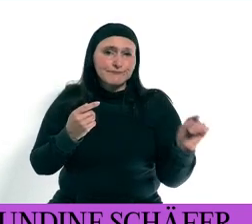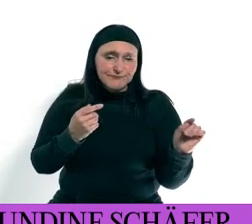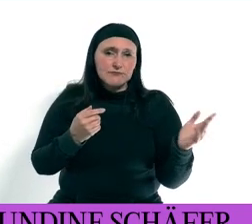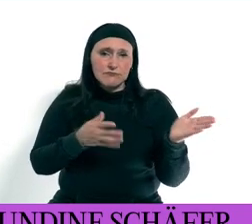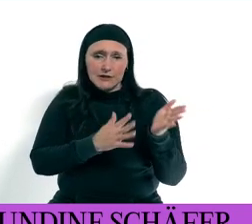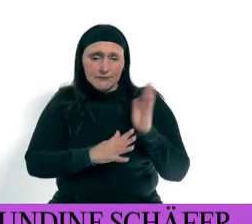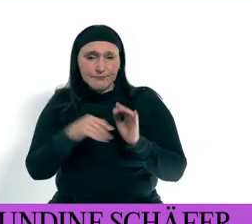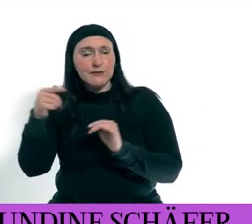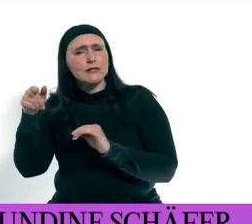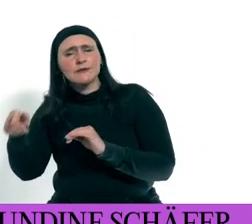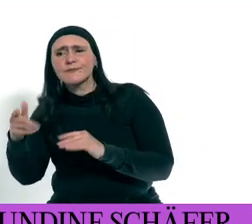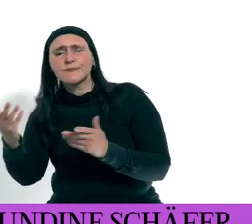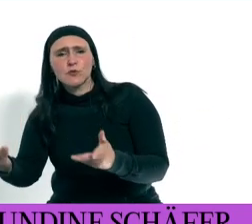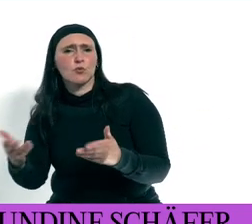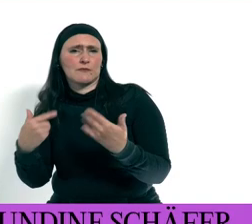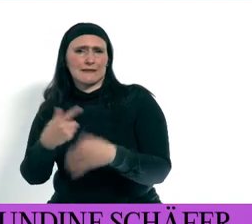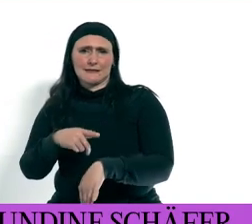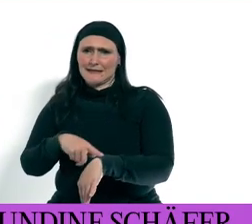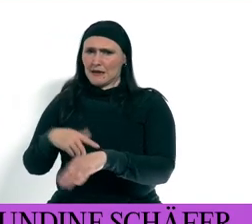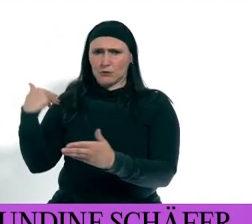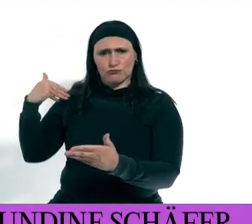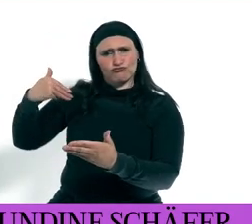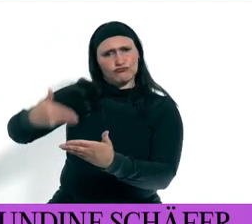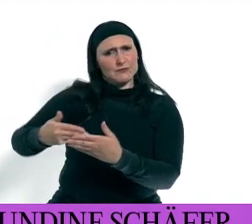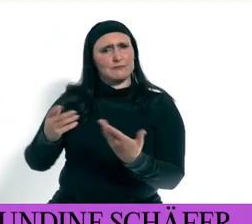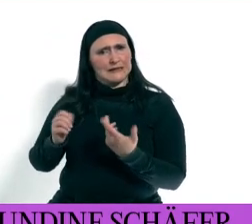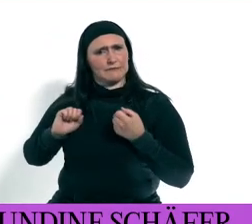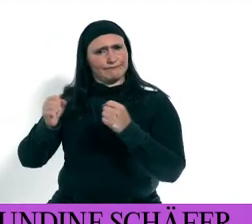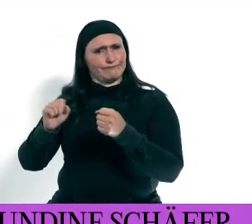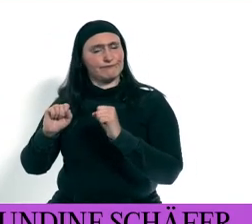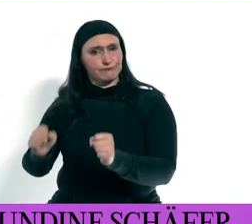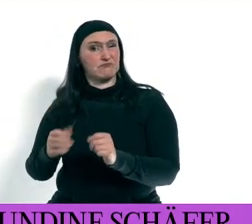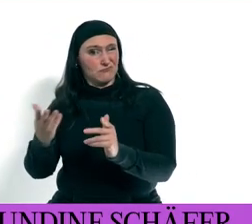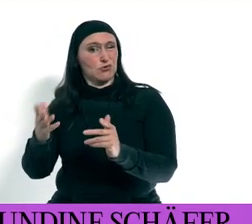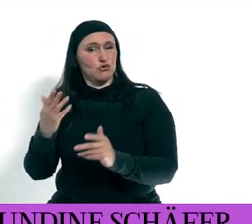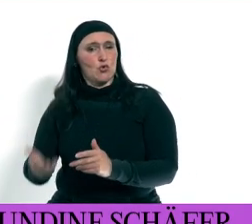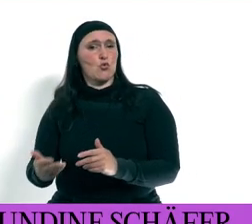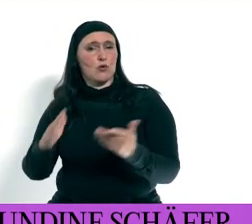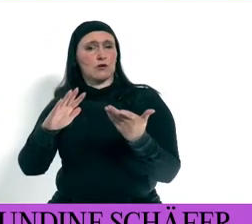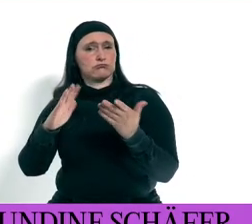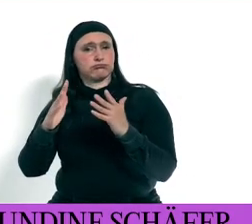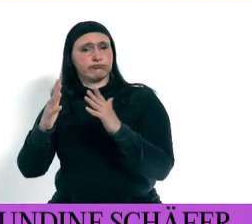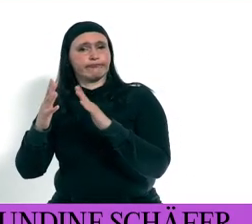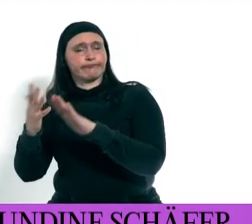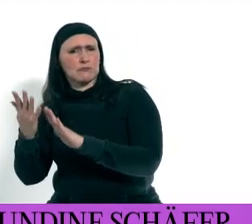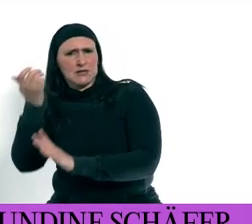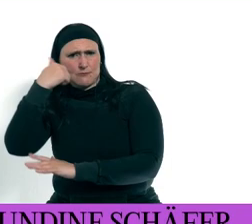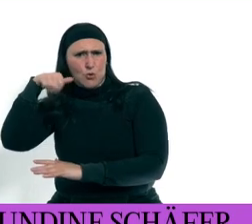Hast du das Gefühl, dass sich die Situation verändert hat, seit